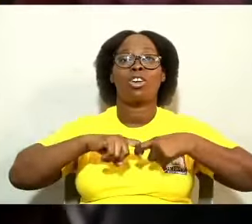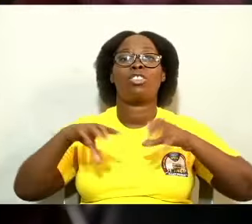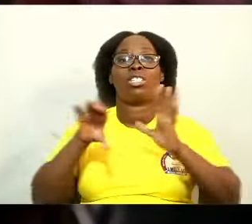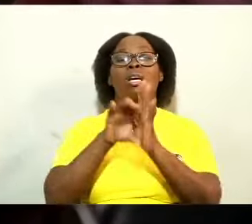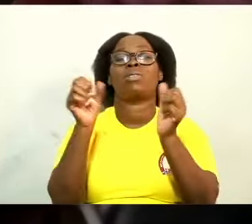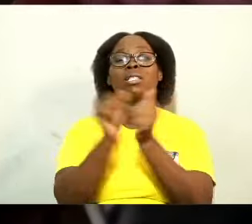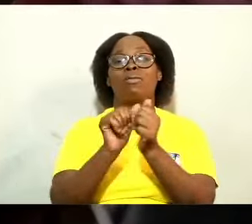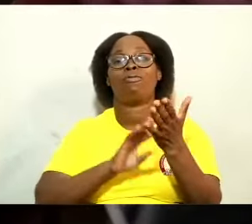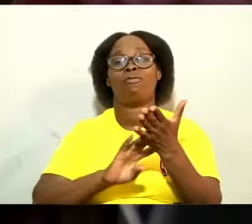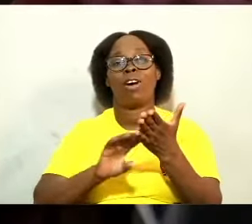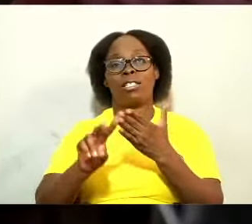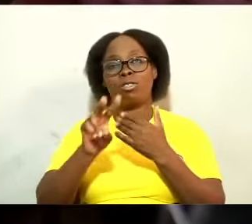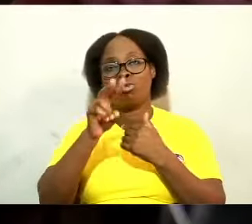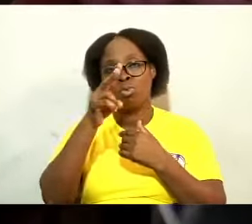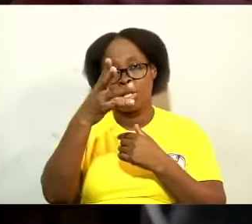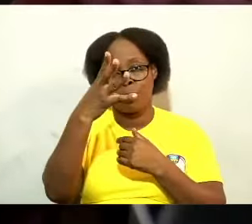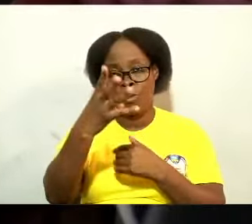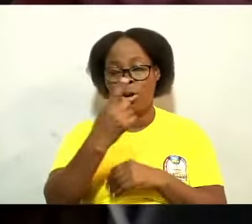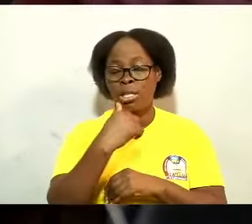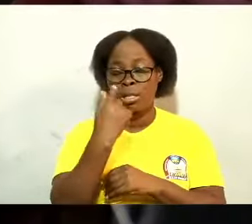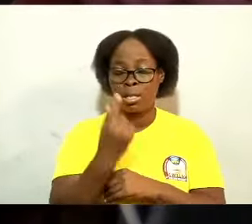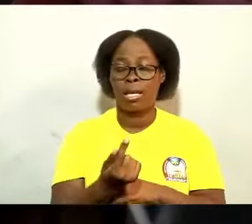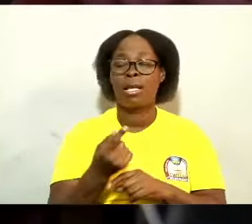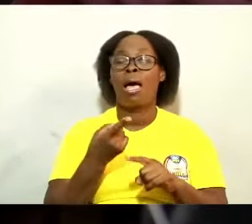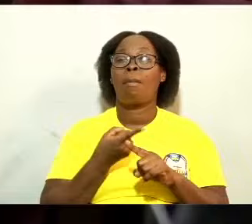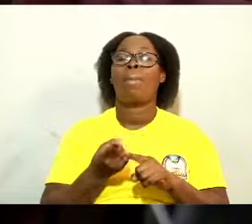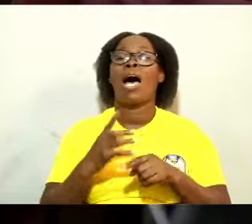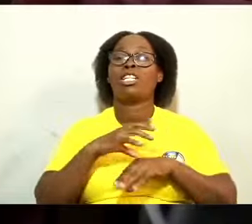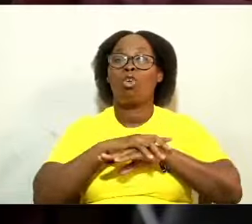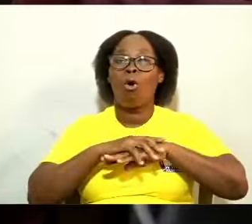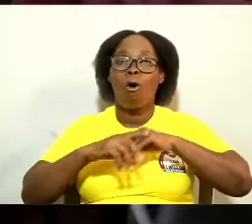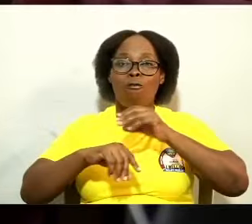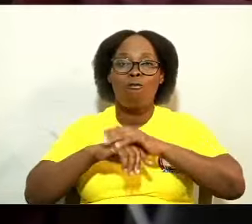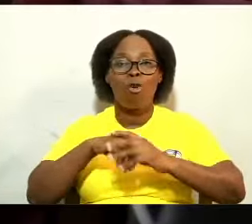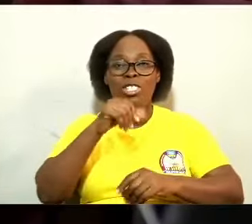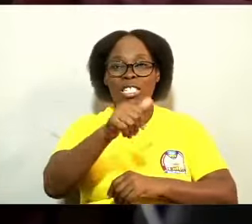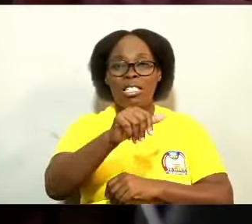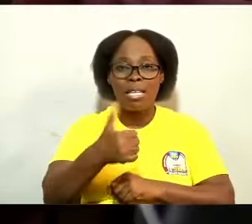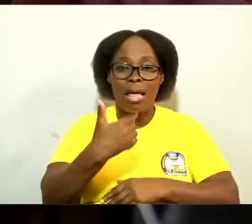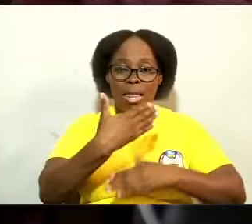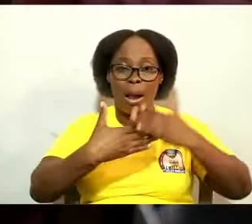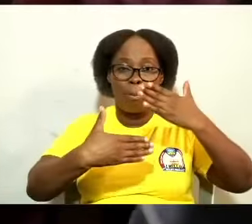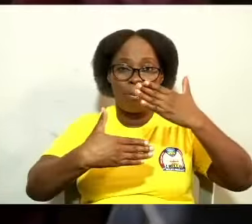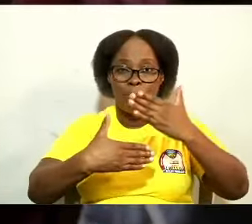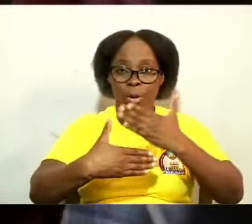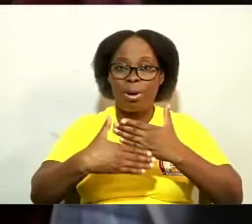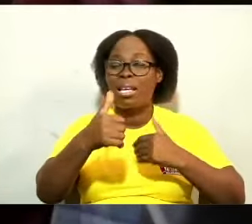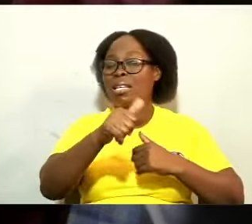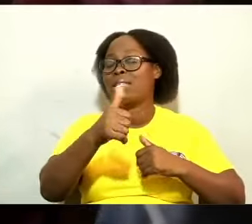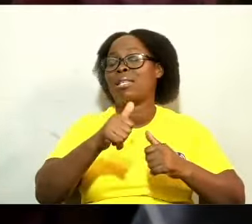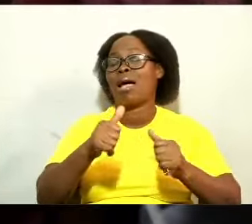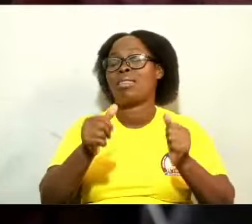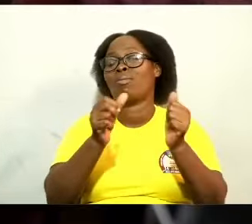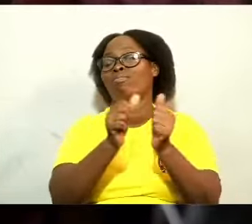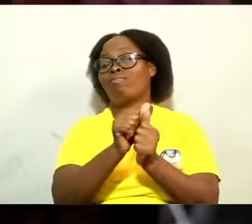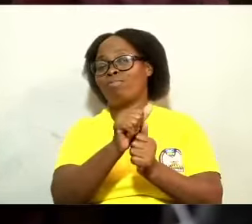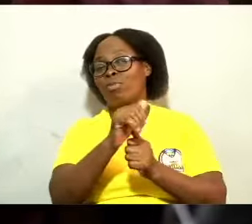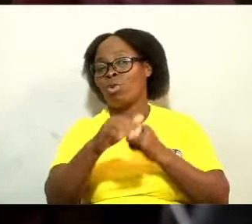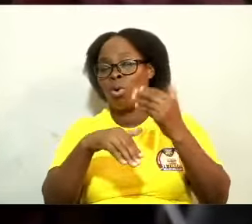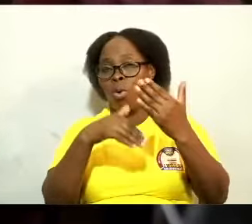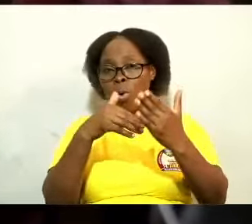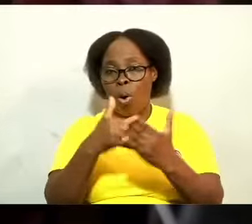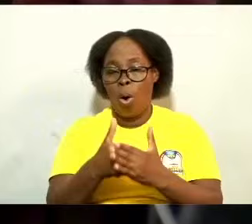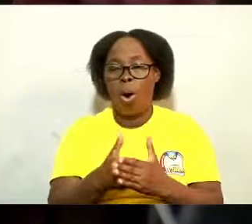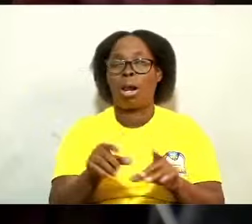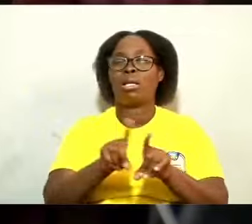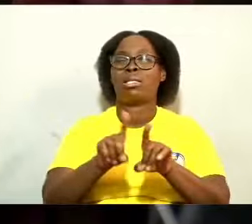Wakorintho 1:24 anasema, bali farijianeni na kujengana kila mtu na mwenzake vile